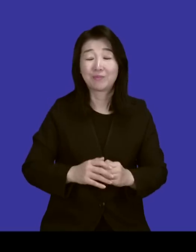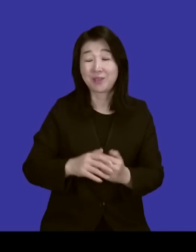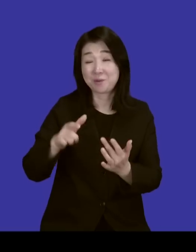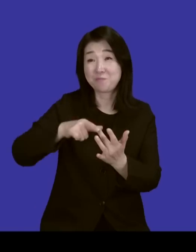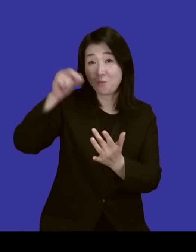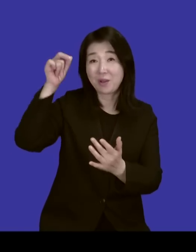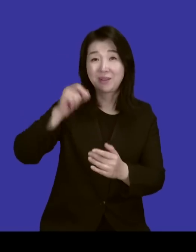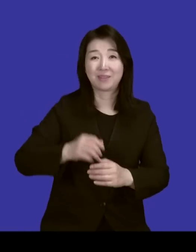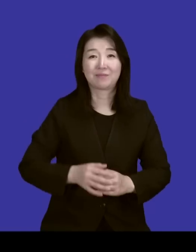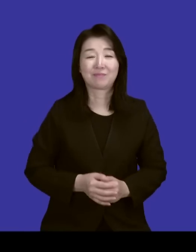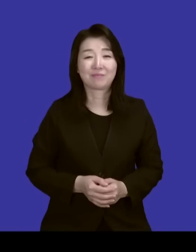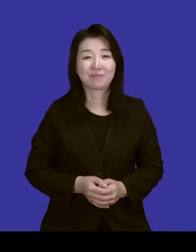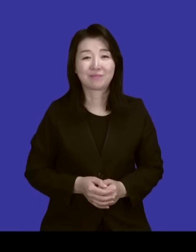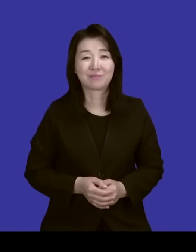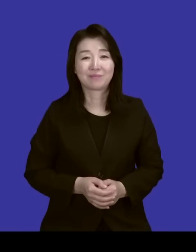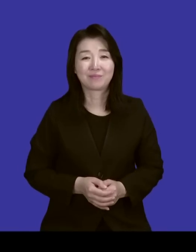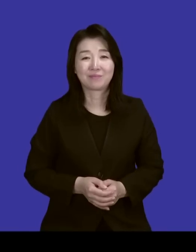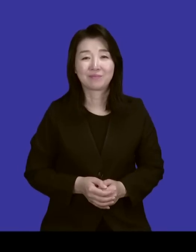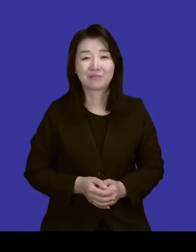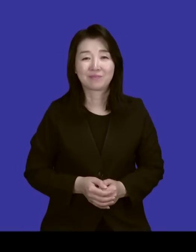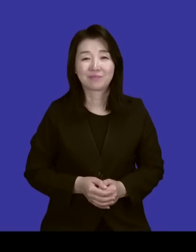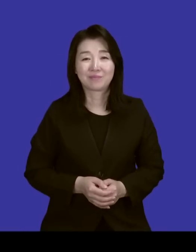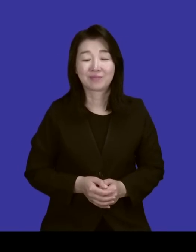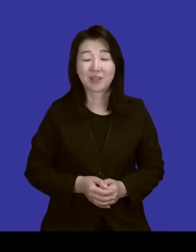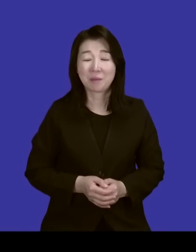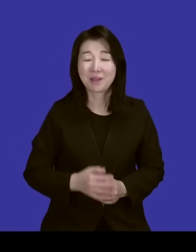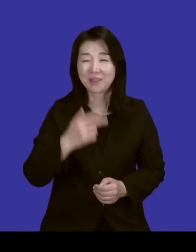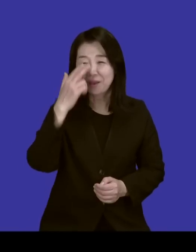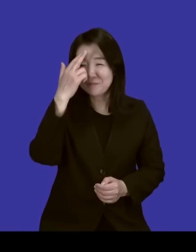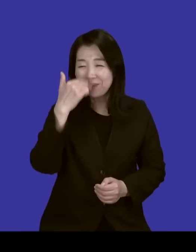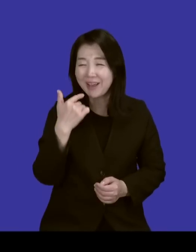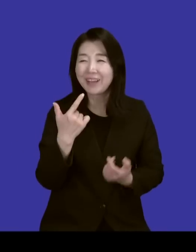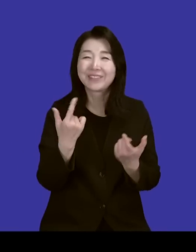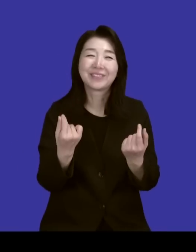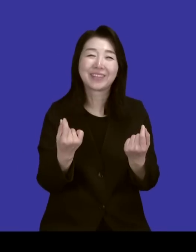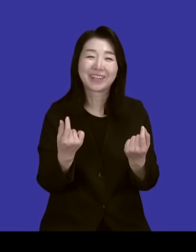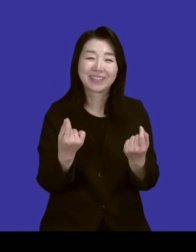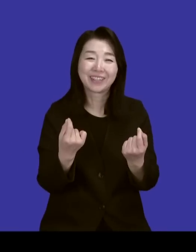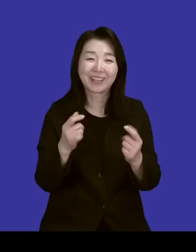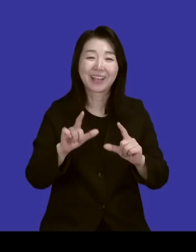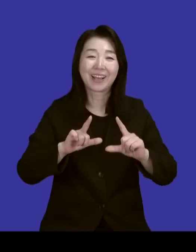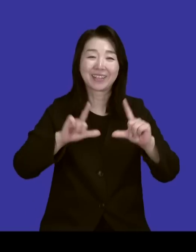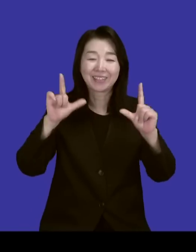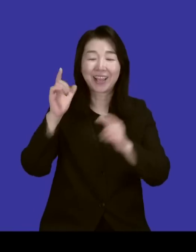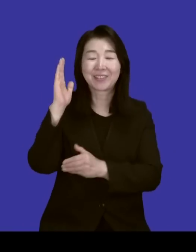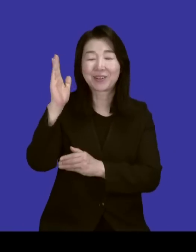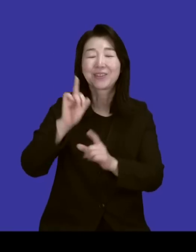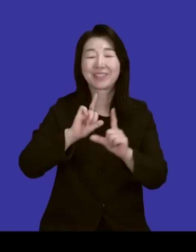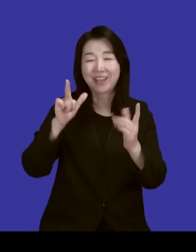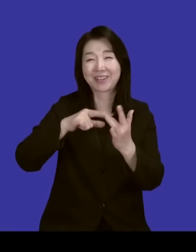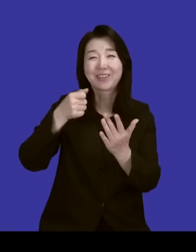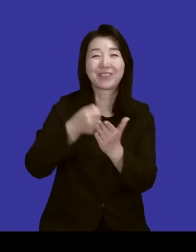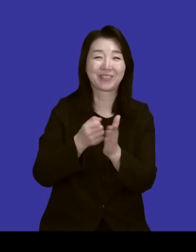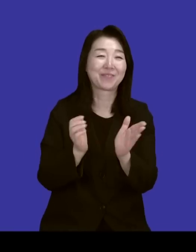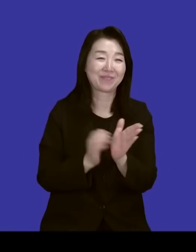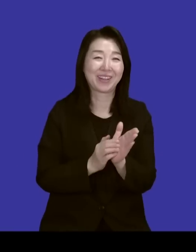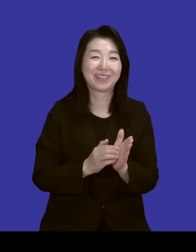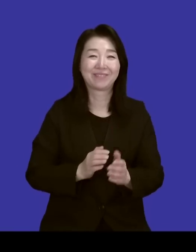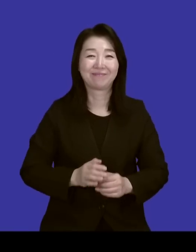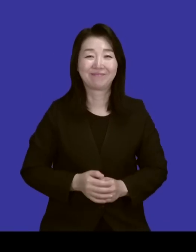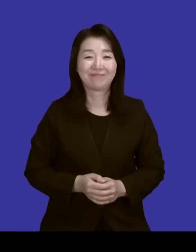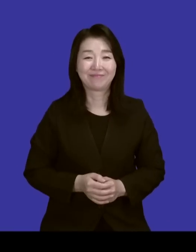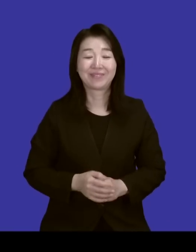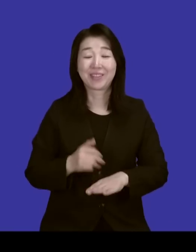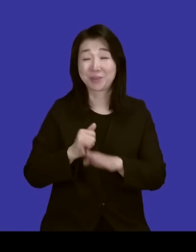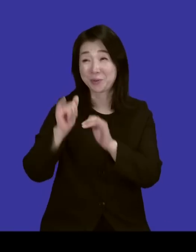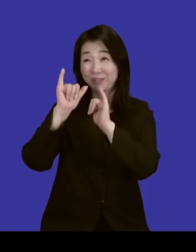예. 근데 아마 봐줘서 그런지 몰라도 네. 제가 그 해의 설교자로 선정대학